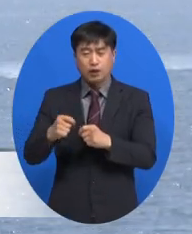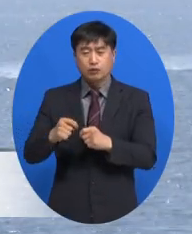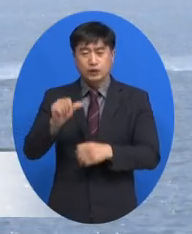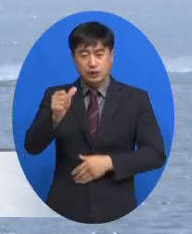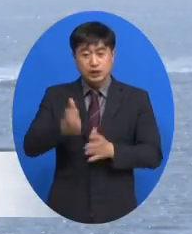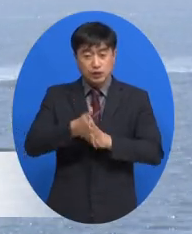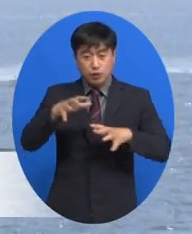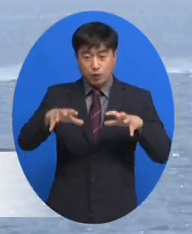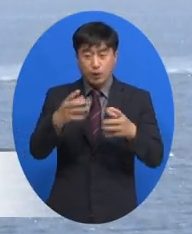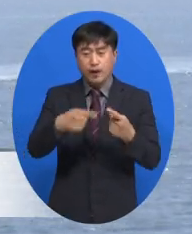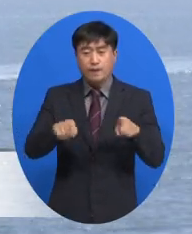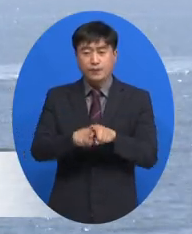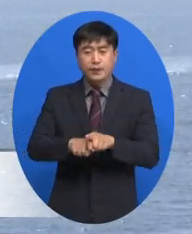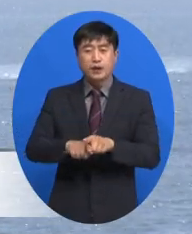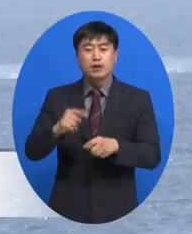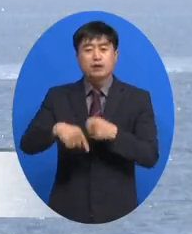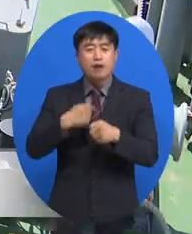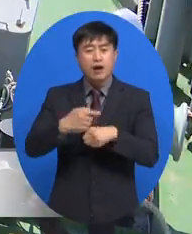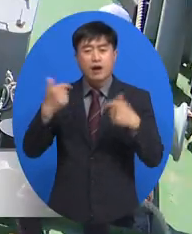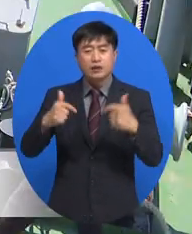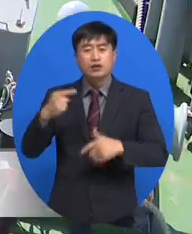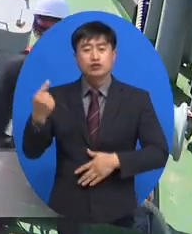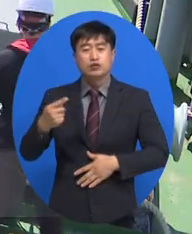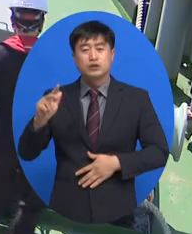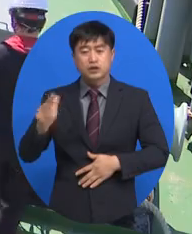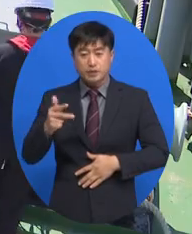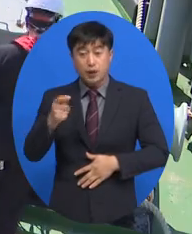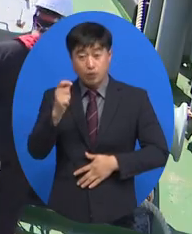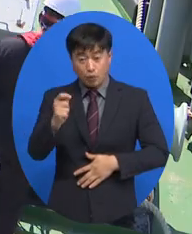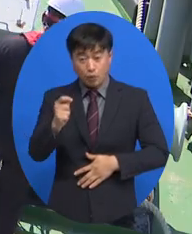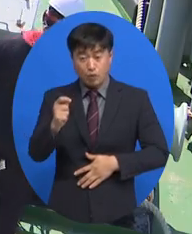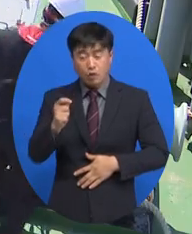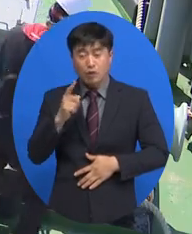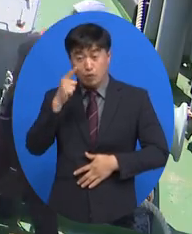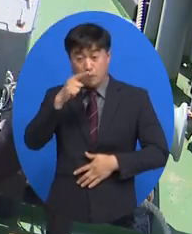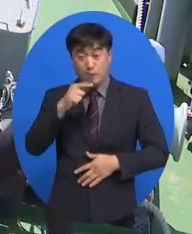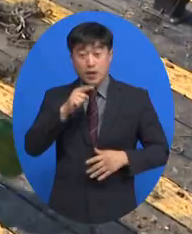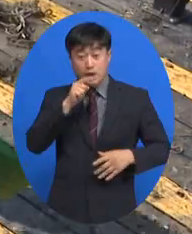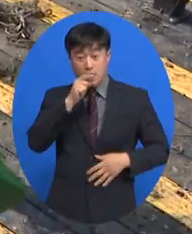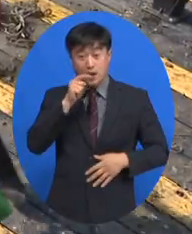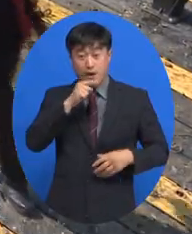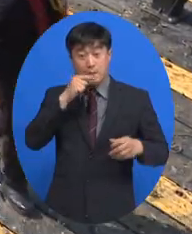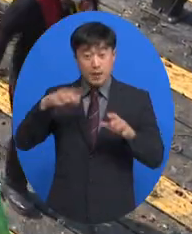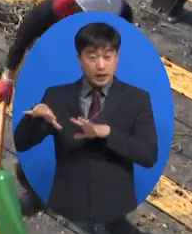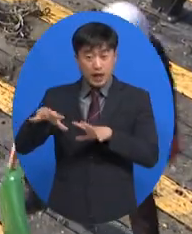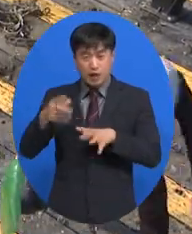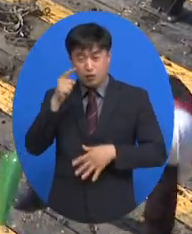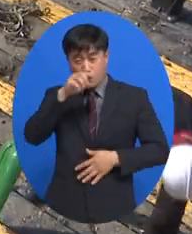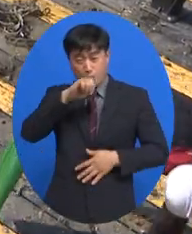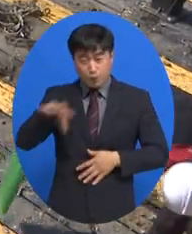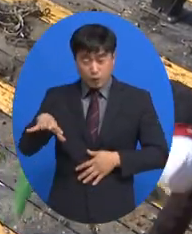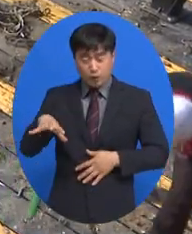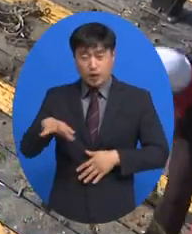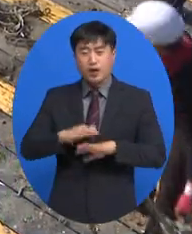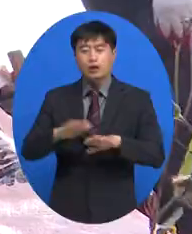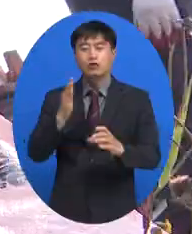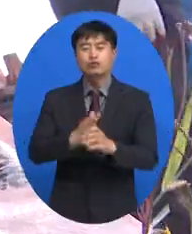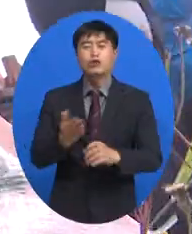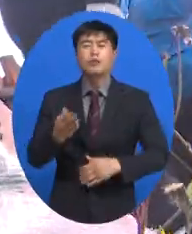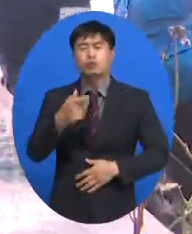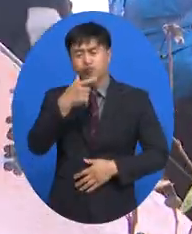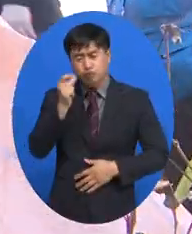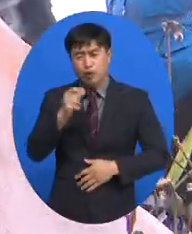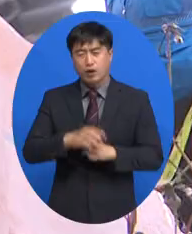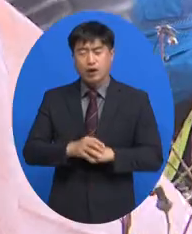함께 매년 1,700톤 이상의 해안 쓰레기를 수거 처리하고 있습니다. 하지만 역부족,